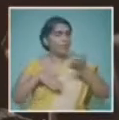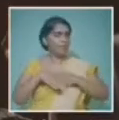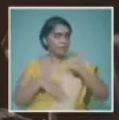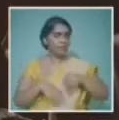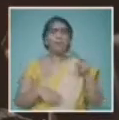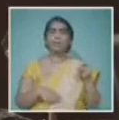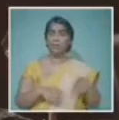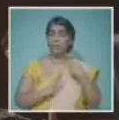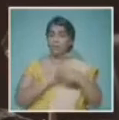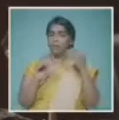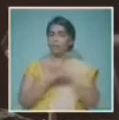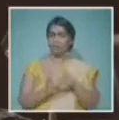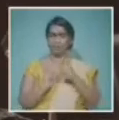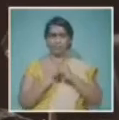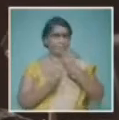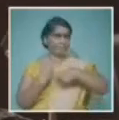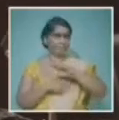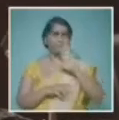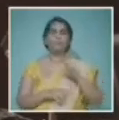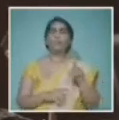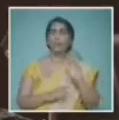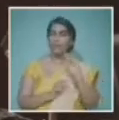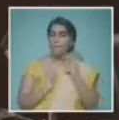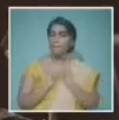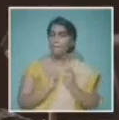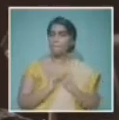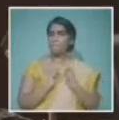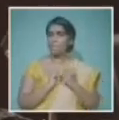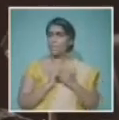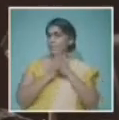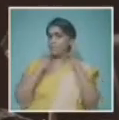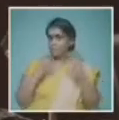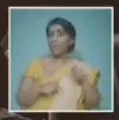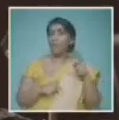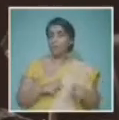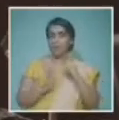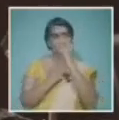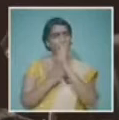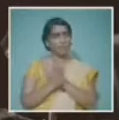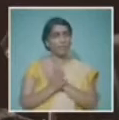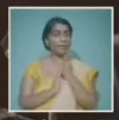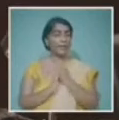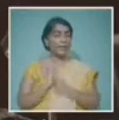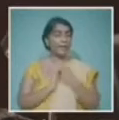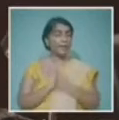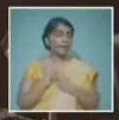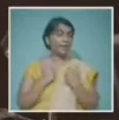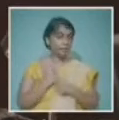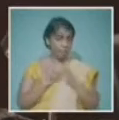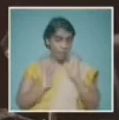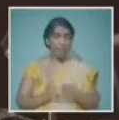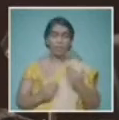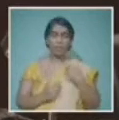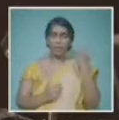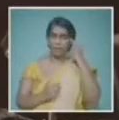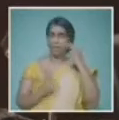රට මුහුණ දී තිබෙන රට තුල ආන්දෝලනයට තුඩු දී තිබෙන යම් ගැටලු ගණනාවක් පිළිබඳව මේ විවස්ථාවට නීති සම්පාදනය වී තුනම් මා